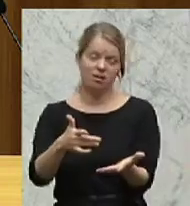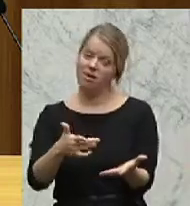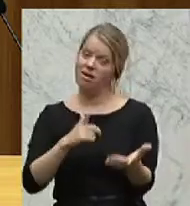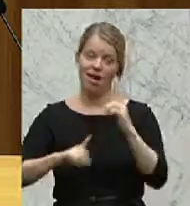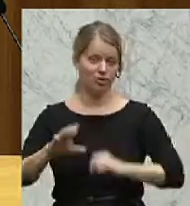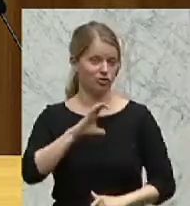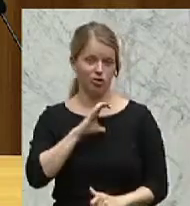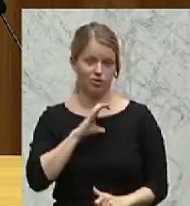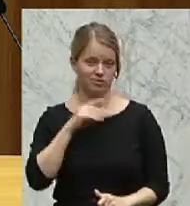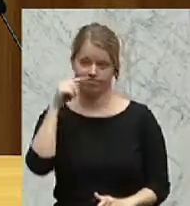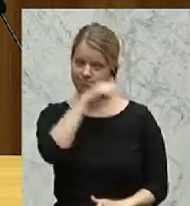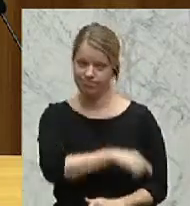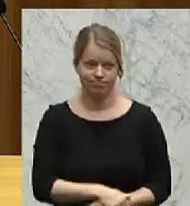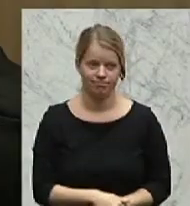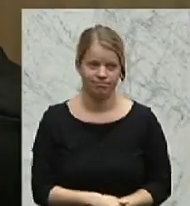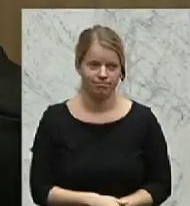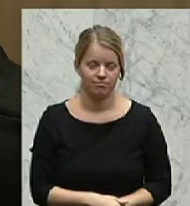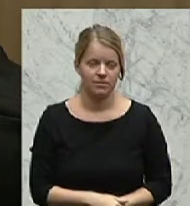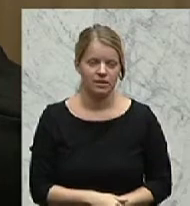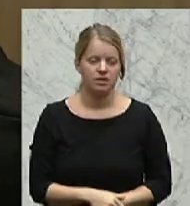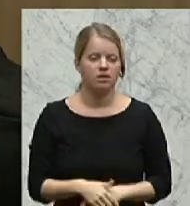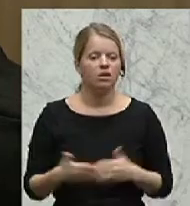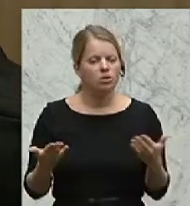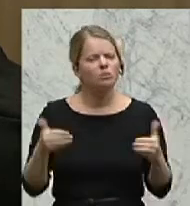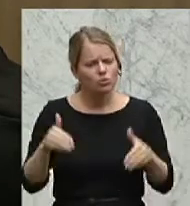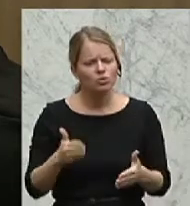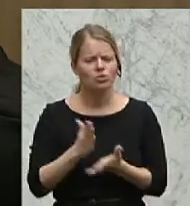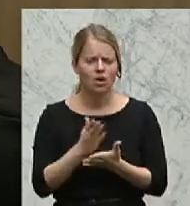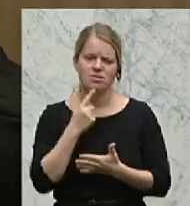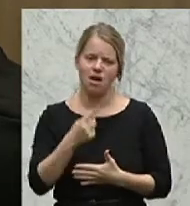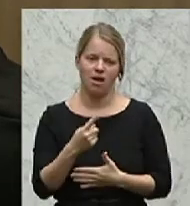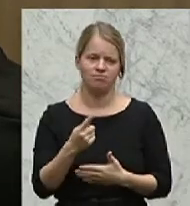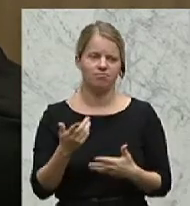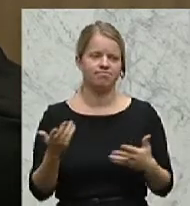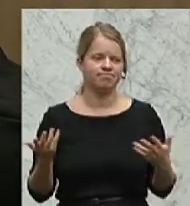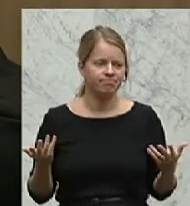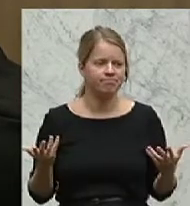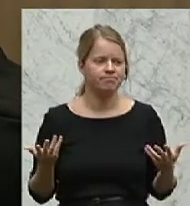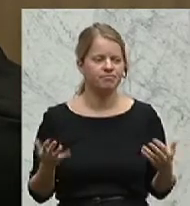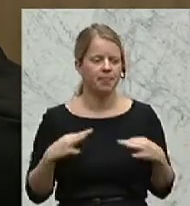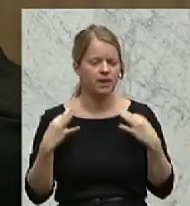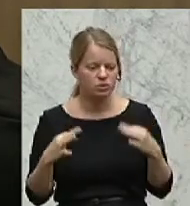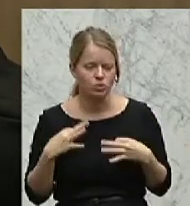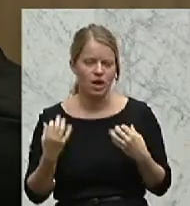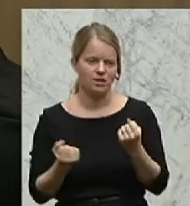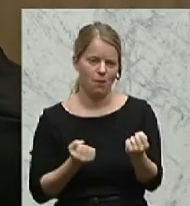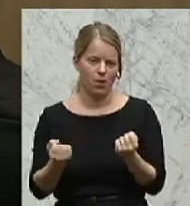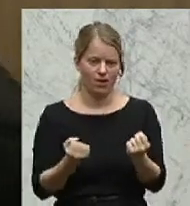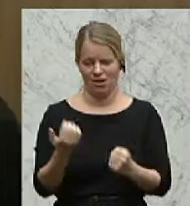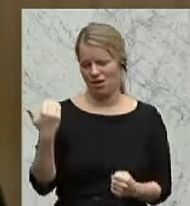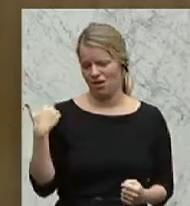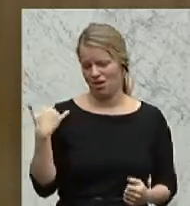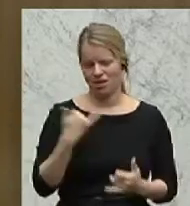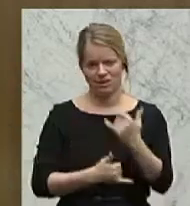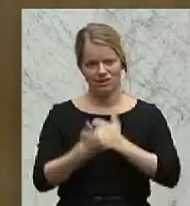leider Gottes vertan worden. Also da muss man schon sagen, da hat also die Gesundheitspolitik der letzten